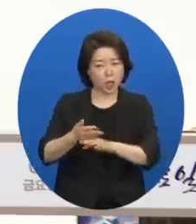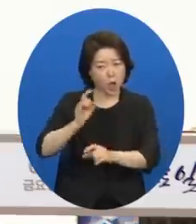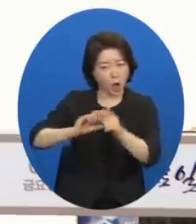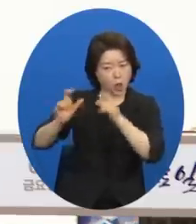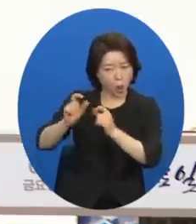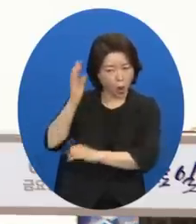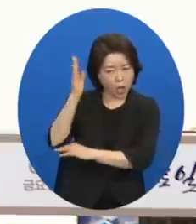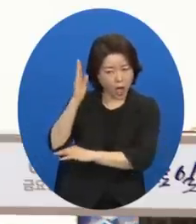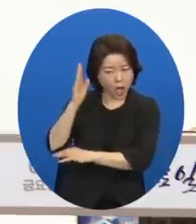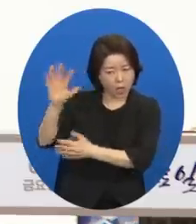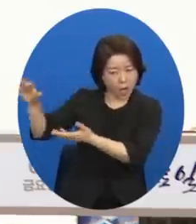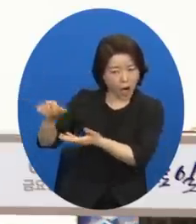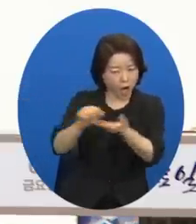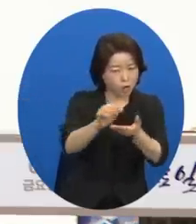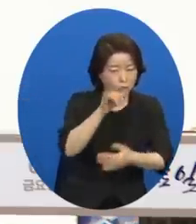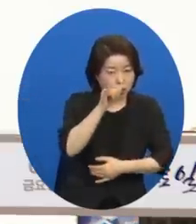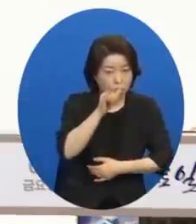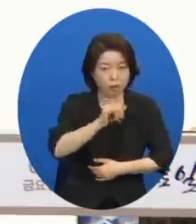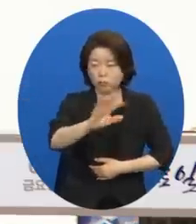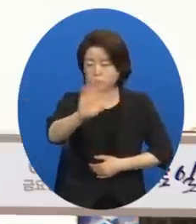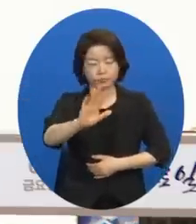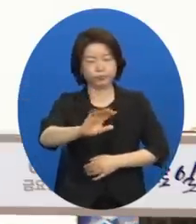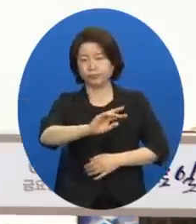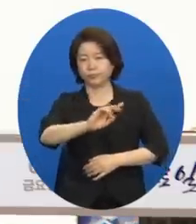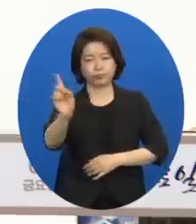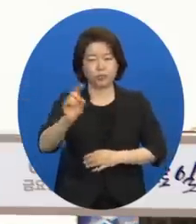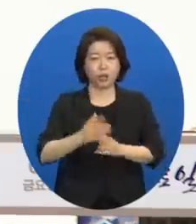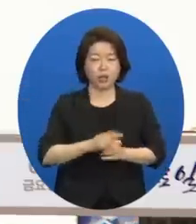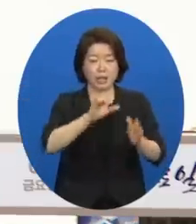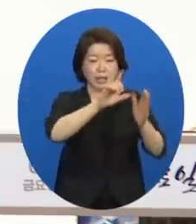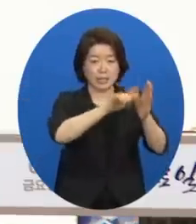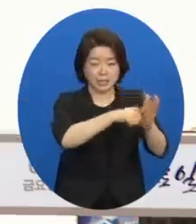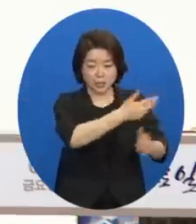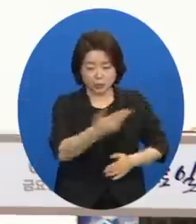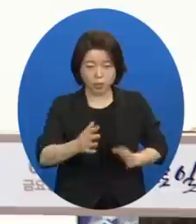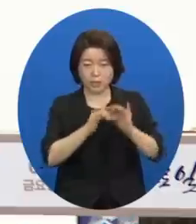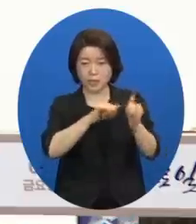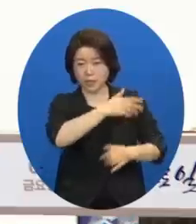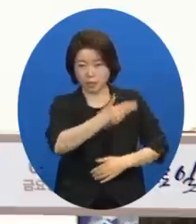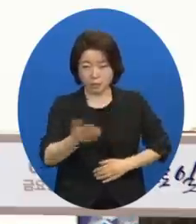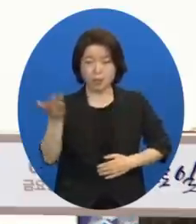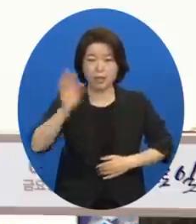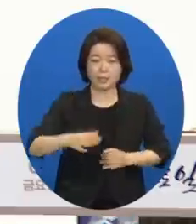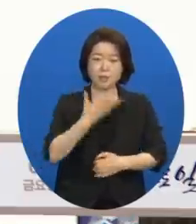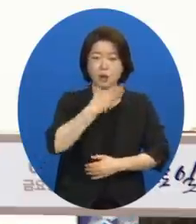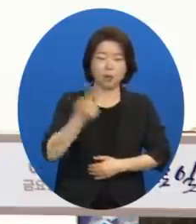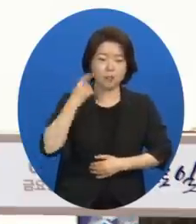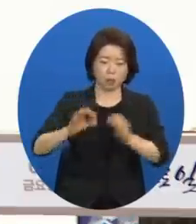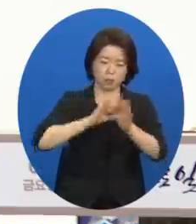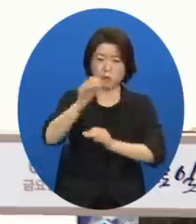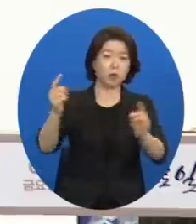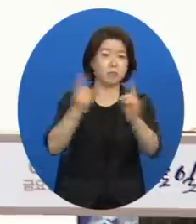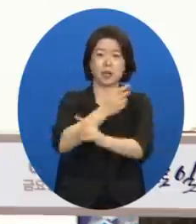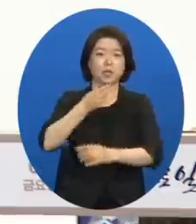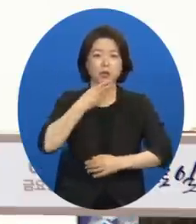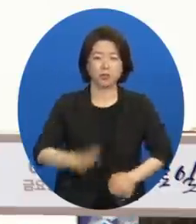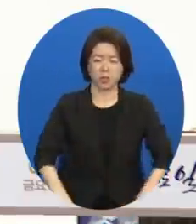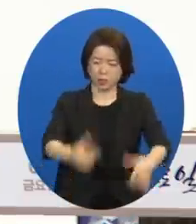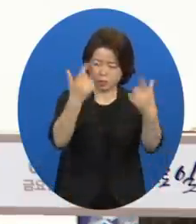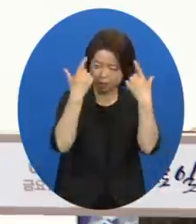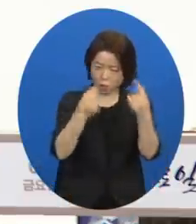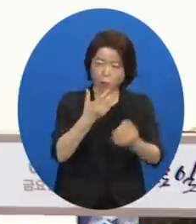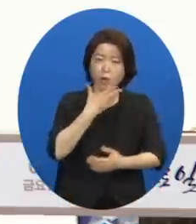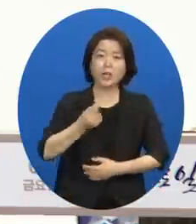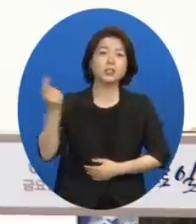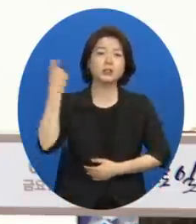다른 이야기 할 거 가지고 왔느냐? No. 시대는 변하고 사람은 변해도 복음은 영원히 변하지 않습니다. 똑같은